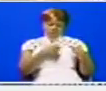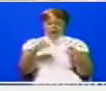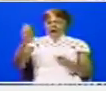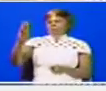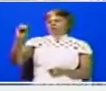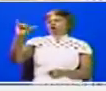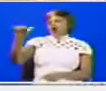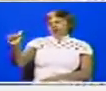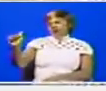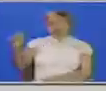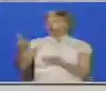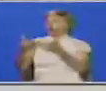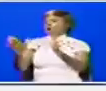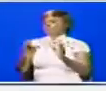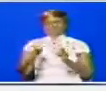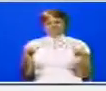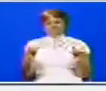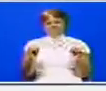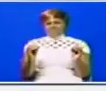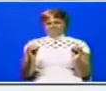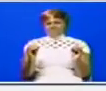not done openly.